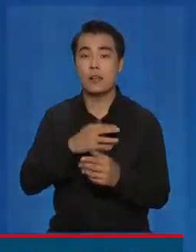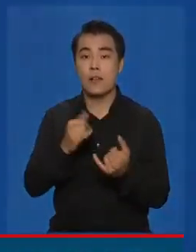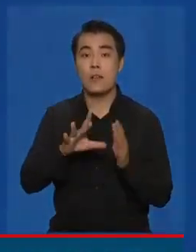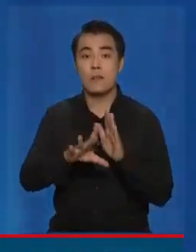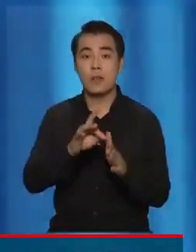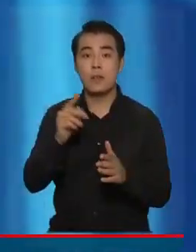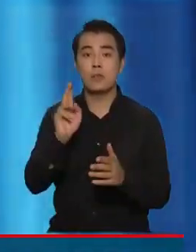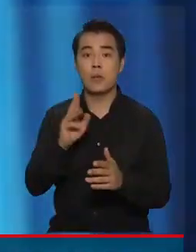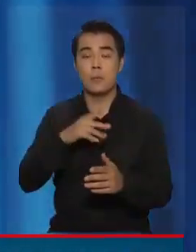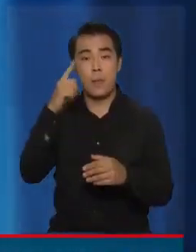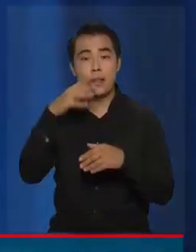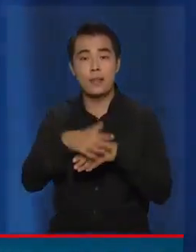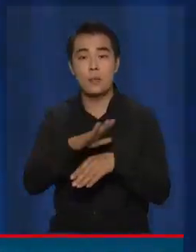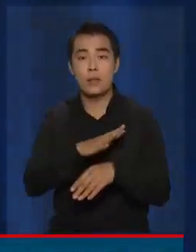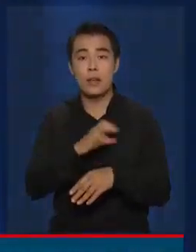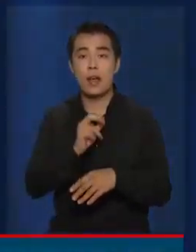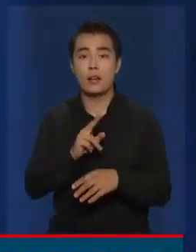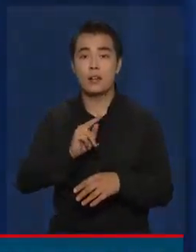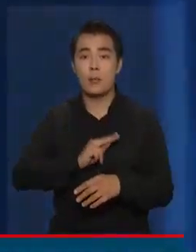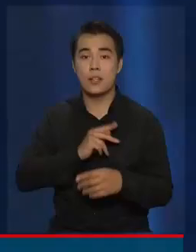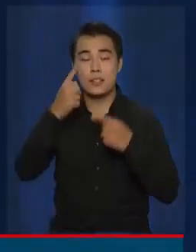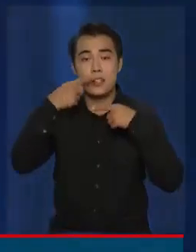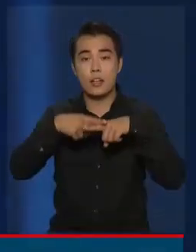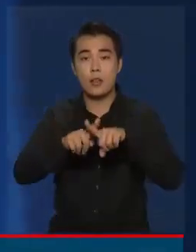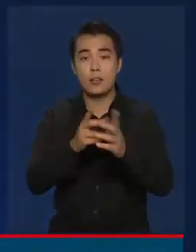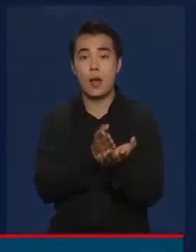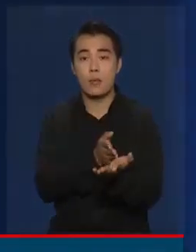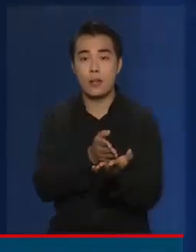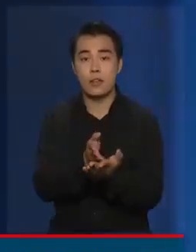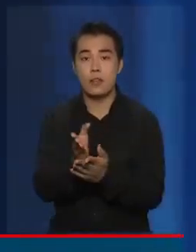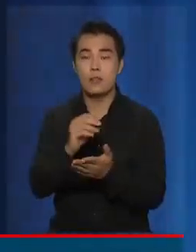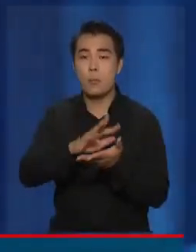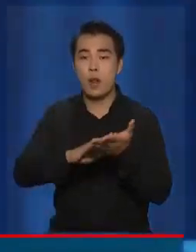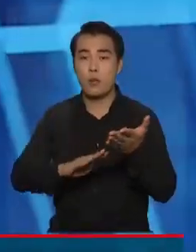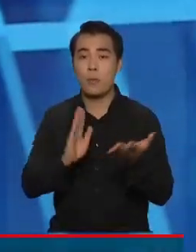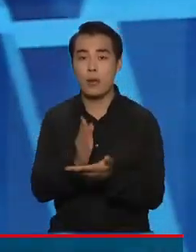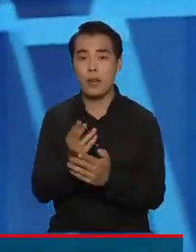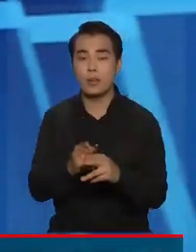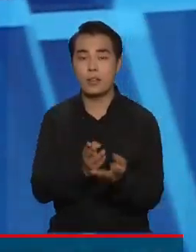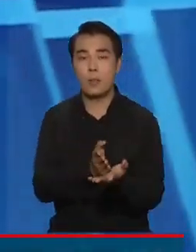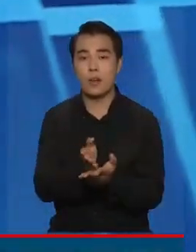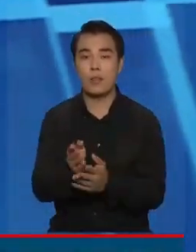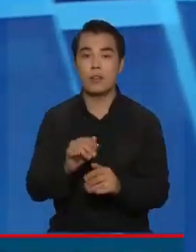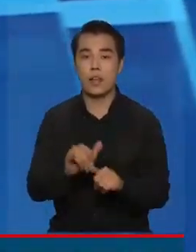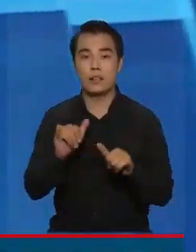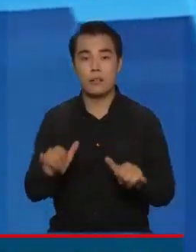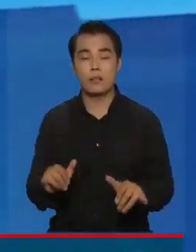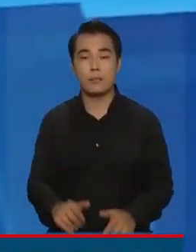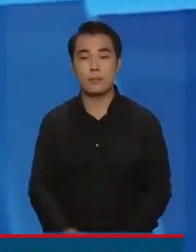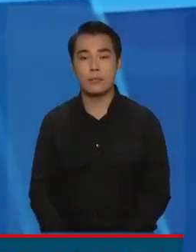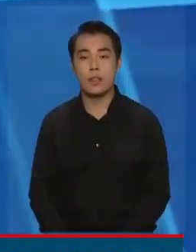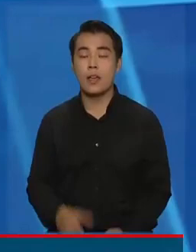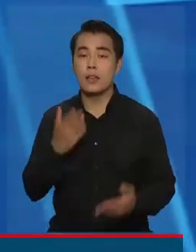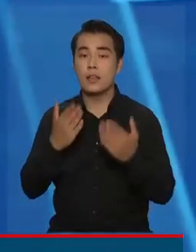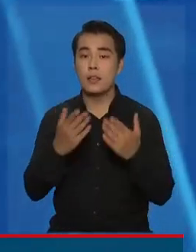человек, поняв, как работают вообще технические системы, продолжает в этом направлении развиваться.